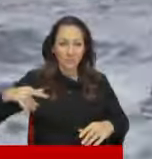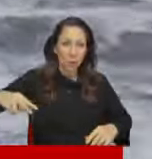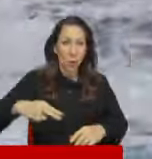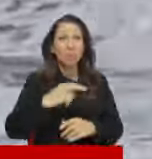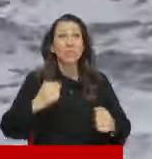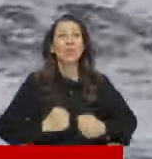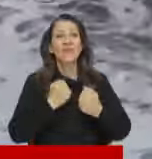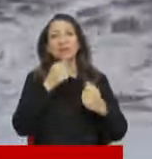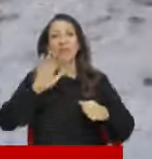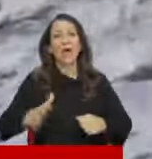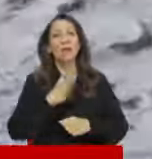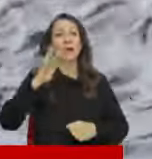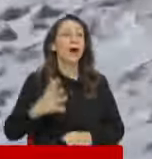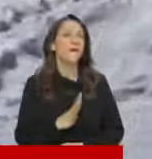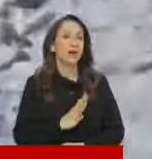dalgalar